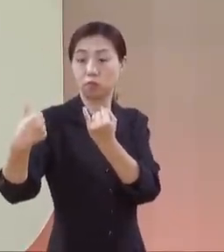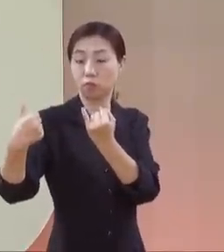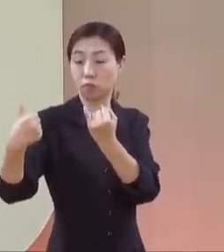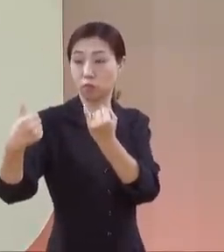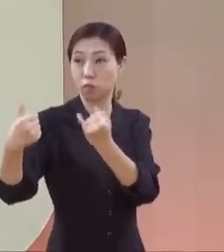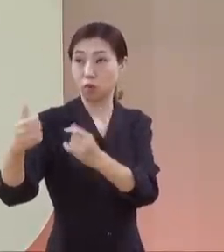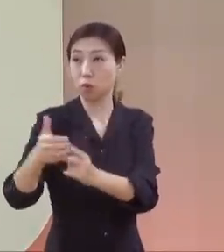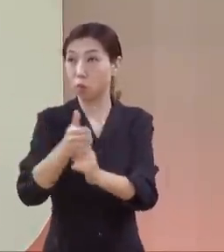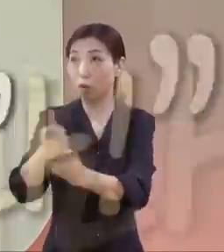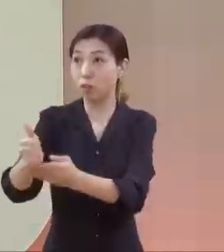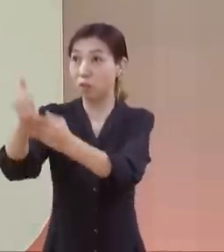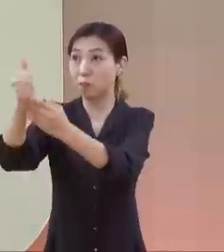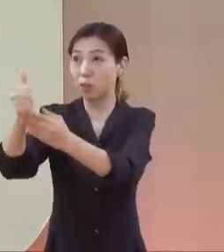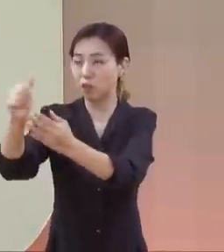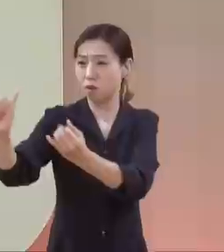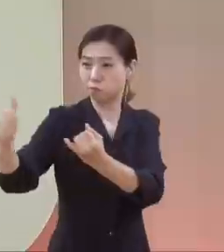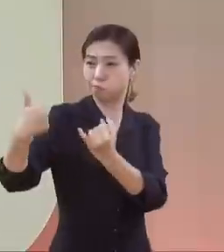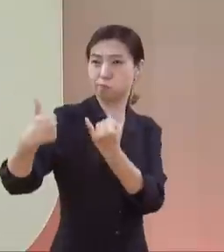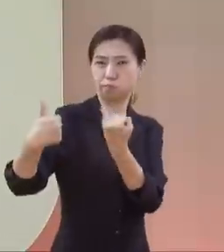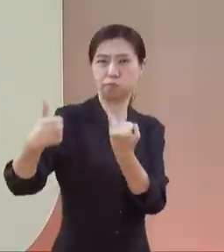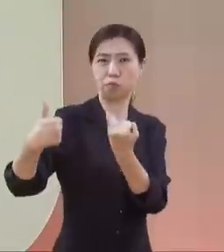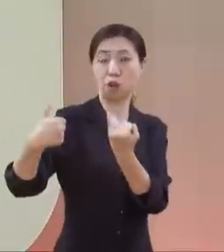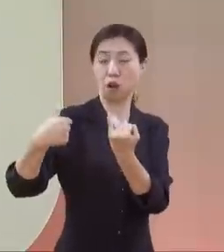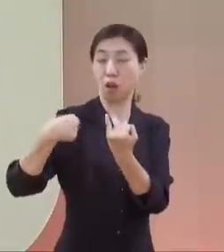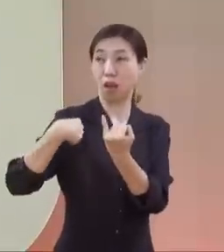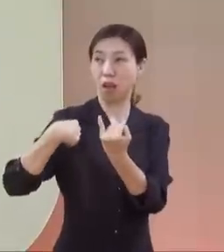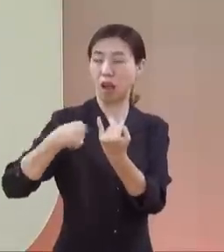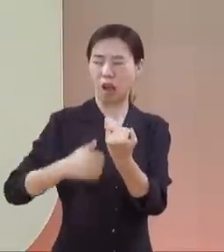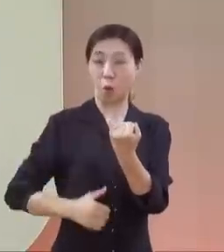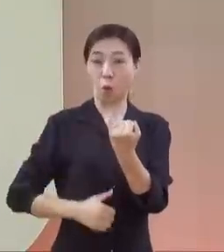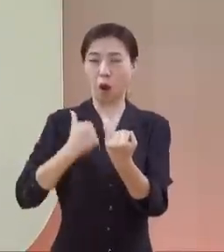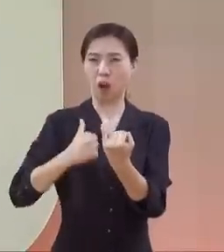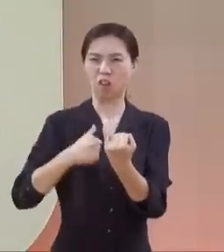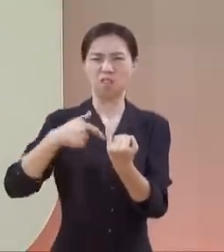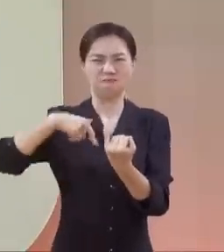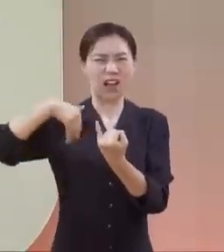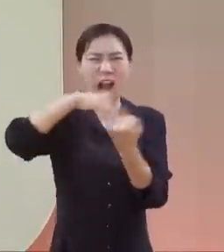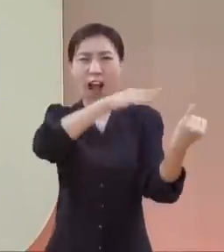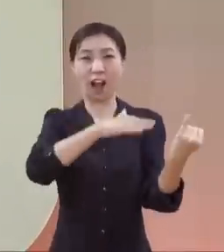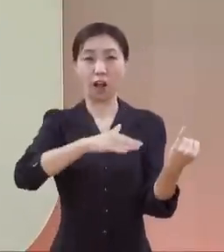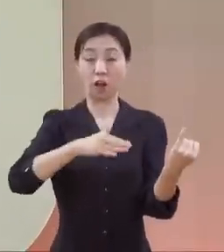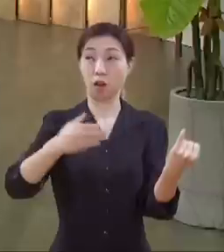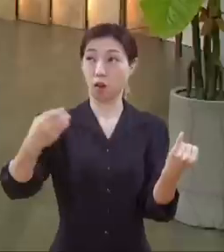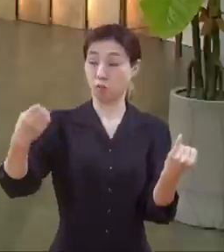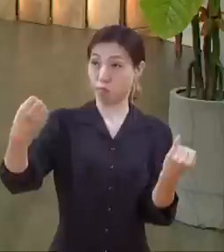소리로 어서 썩 가거라 하고 호통을 크게 내지르시더래요